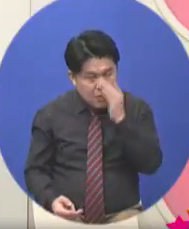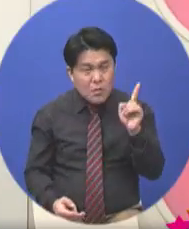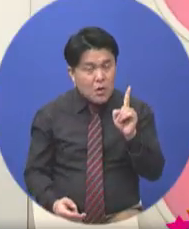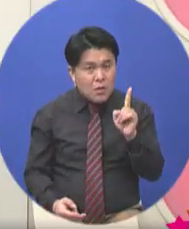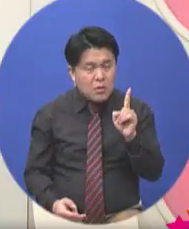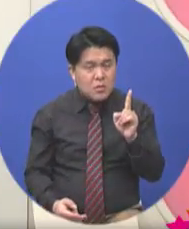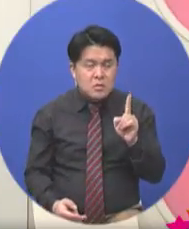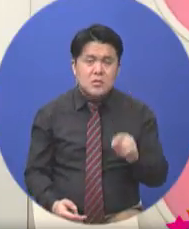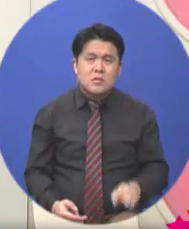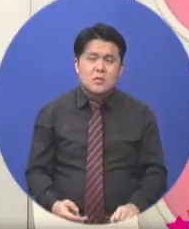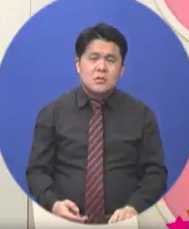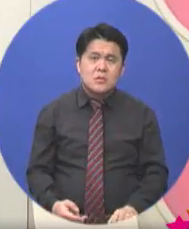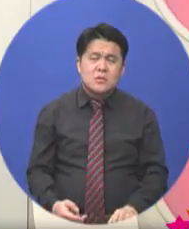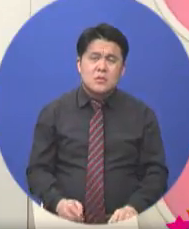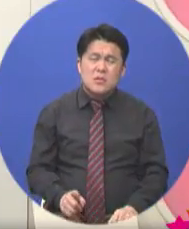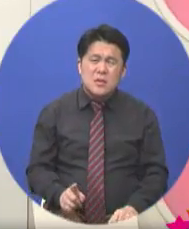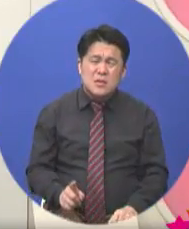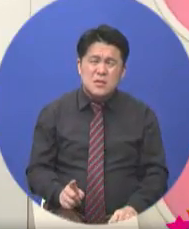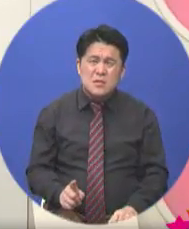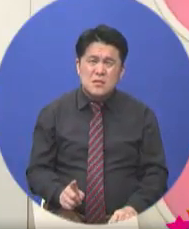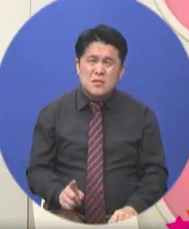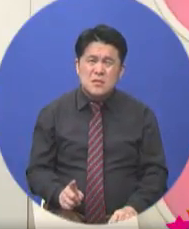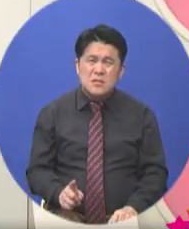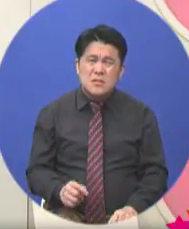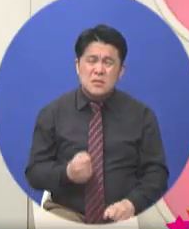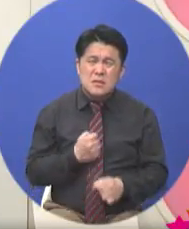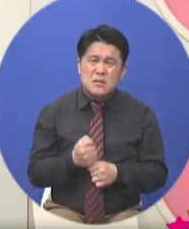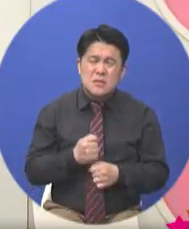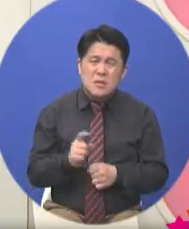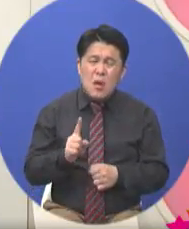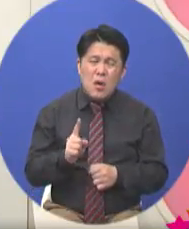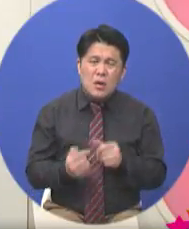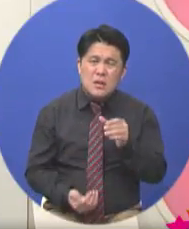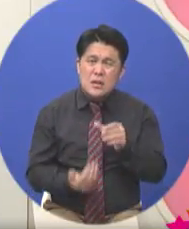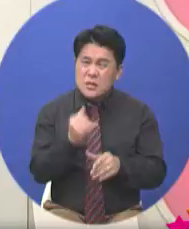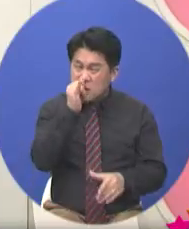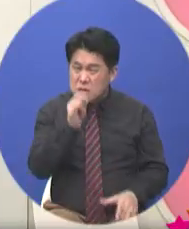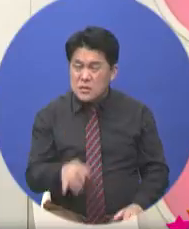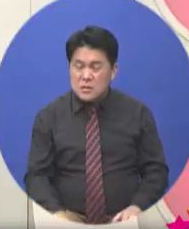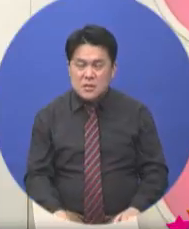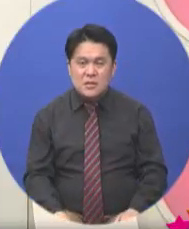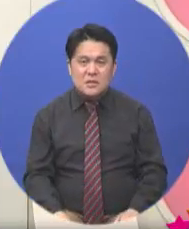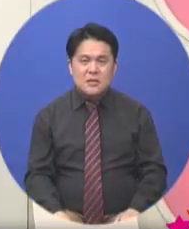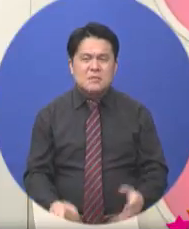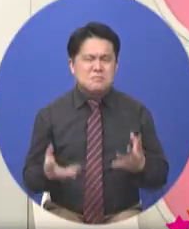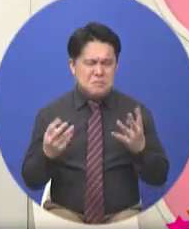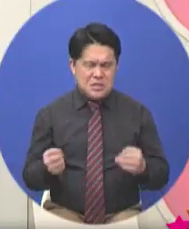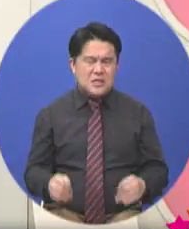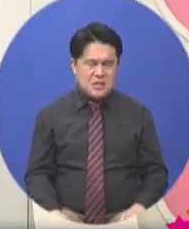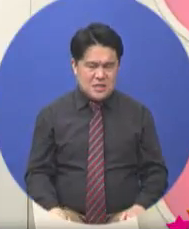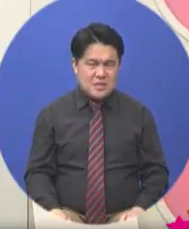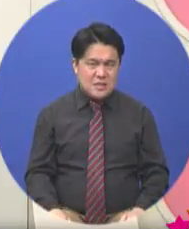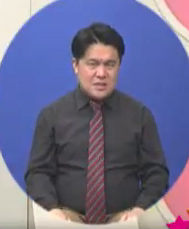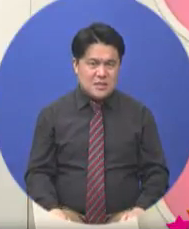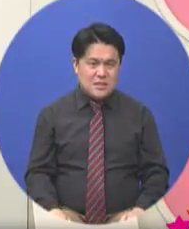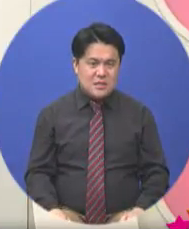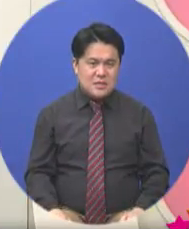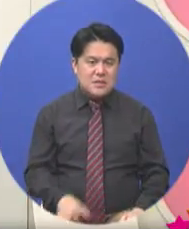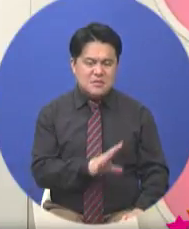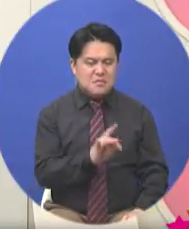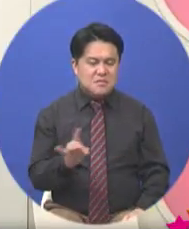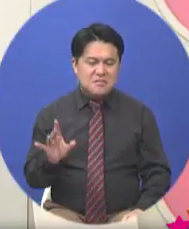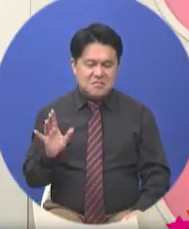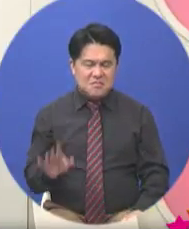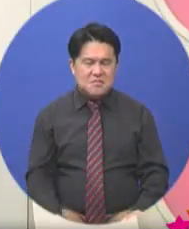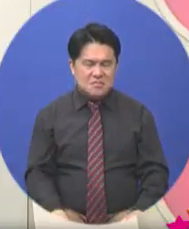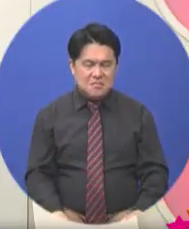넘어졌다 그럴까 뭐 이렇게 어떻게 황당하게 일을 당한 적이 있습니까? 허용 있죠. 그 네. 공공 있으시죠.